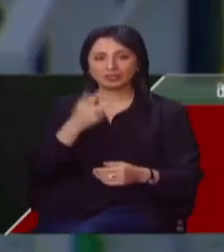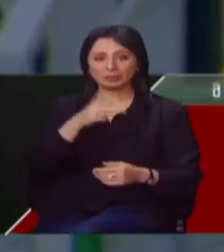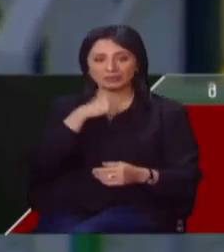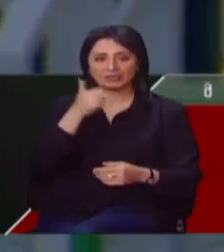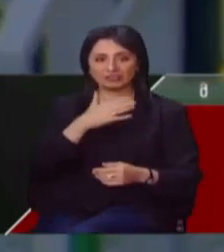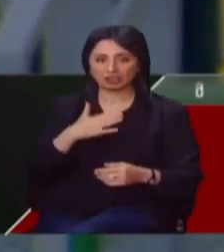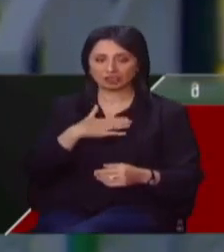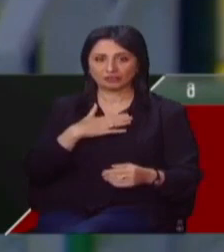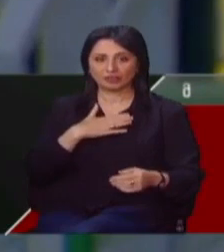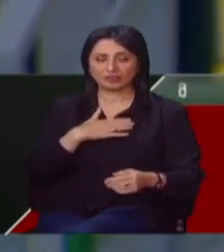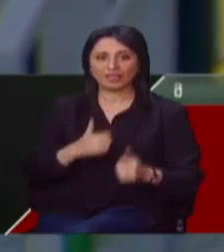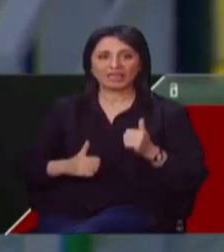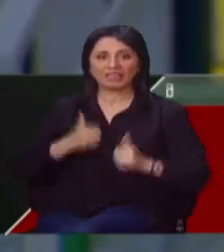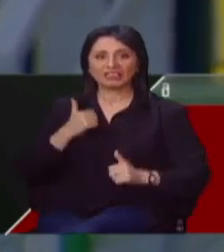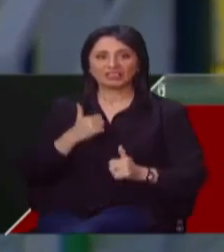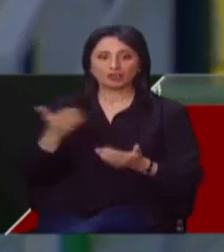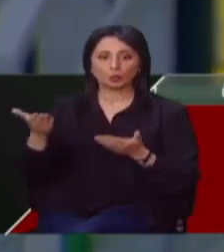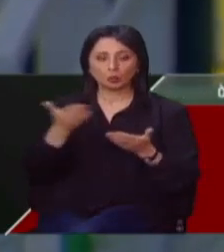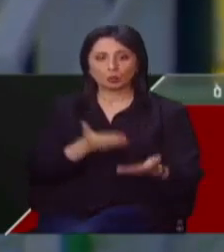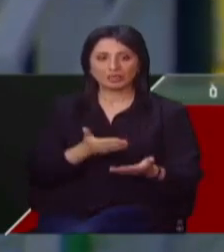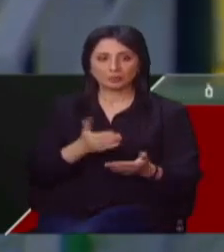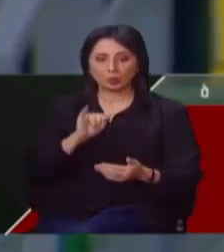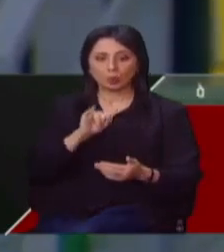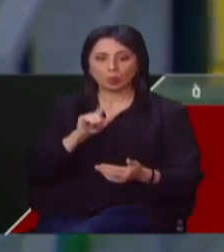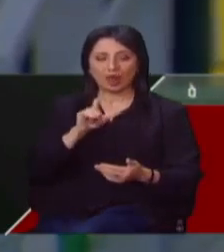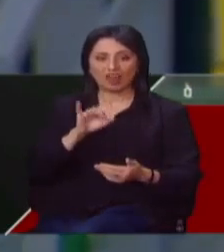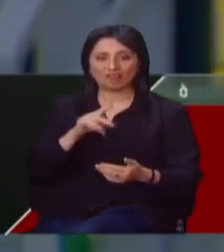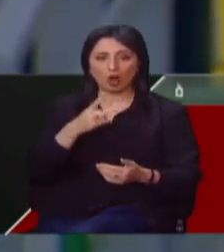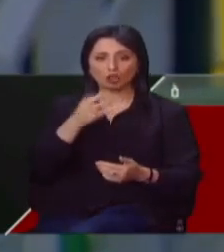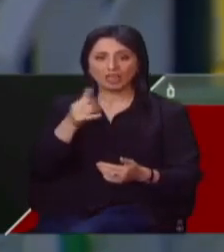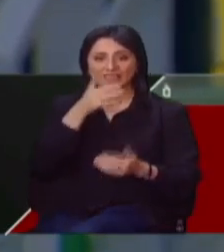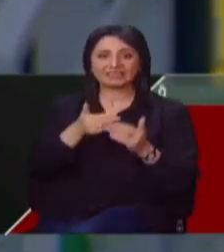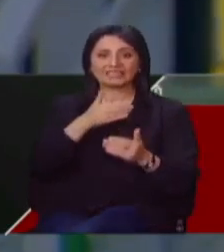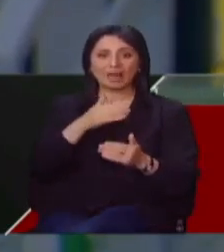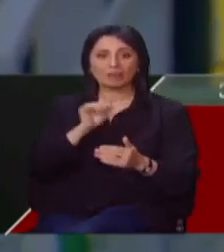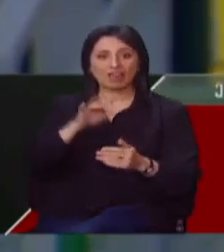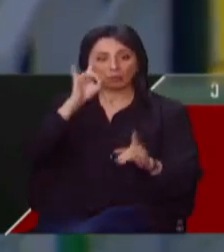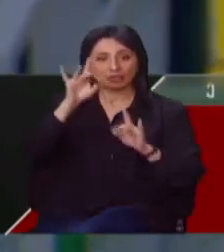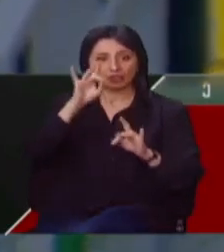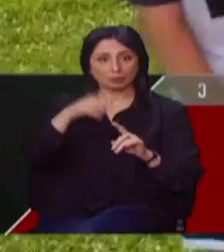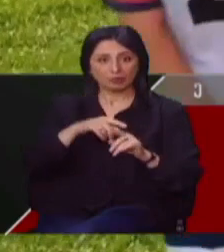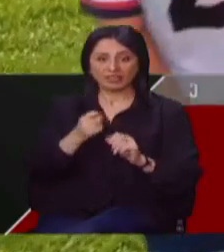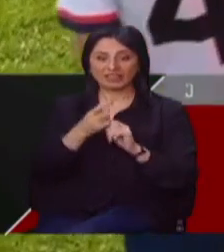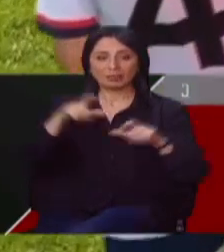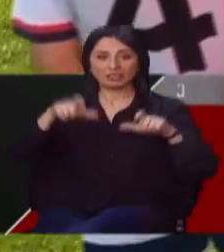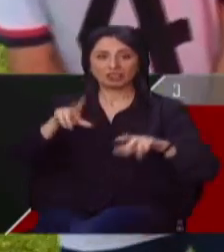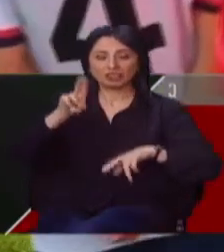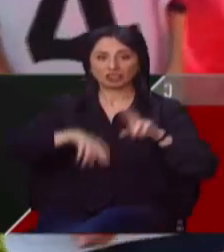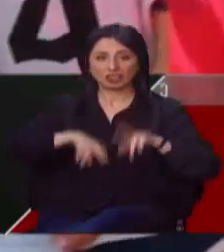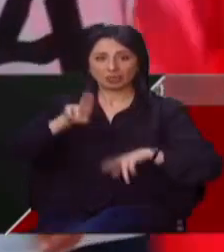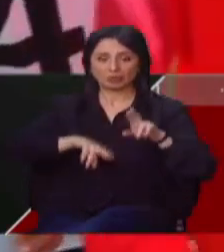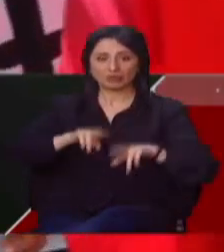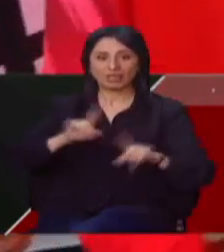2023 წელს ჩვენ ღირსეულად უმასპინძლეთ UEFA-ს 21 წლამდელთა ევროპის ჩემპიონატს. 11 სტადიონის მშენებლობა